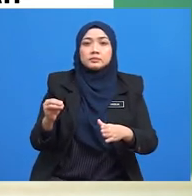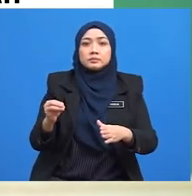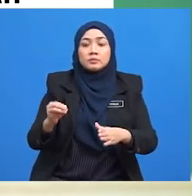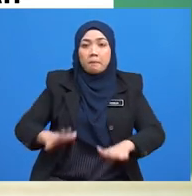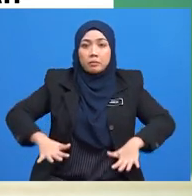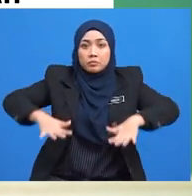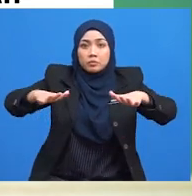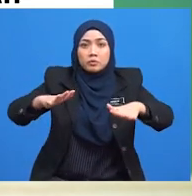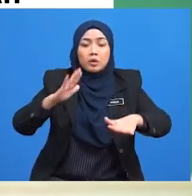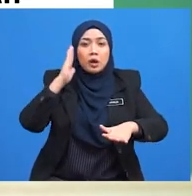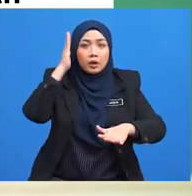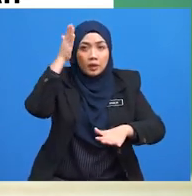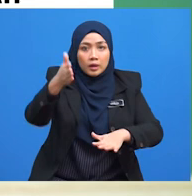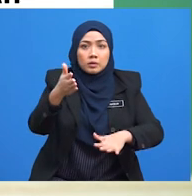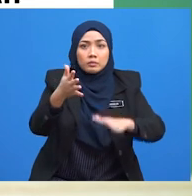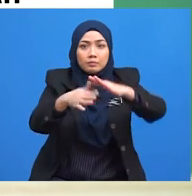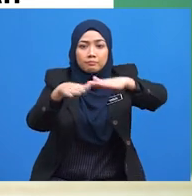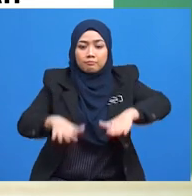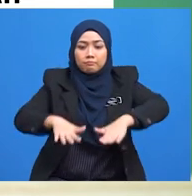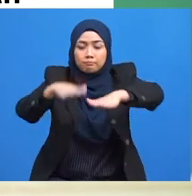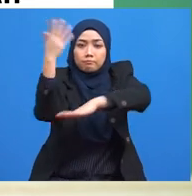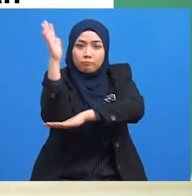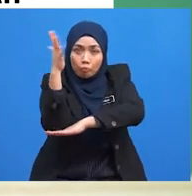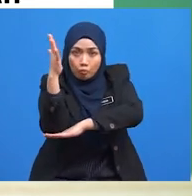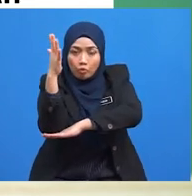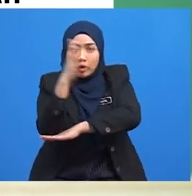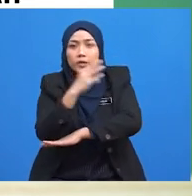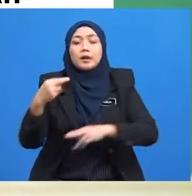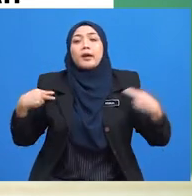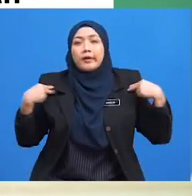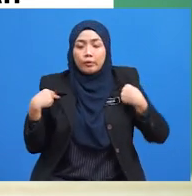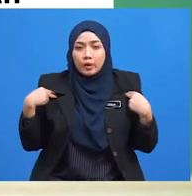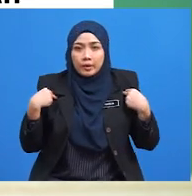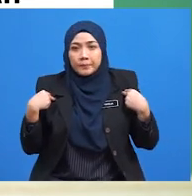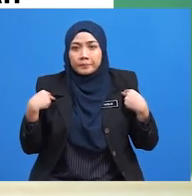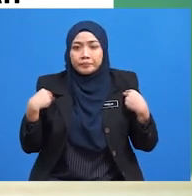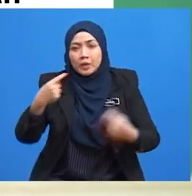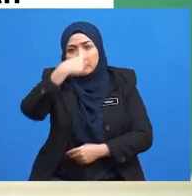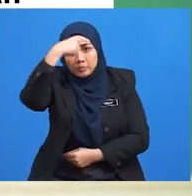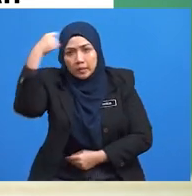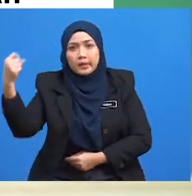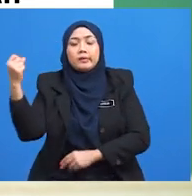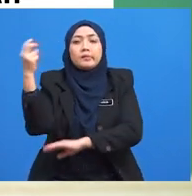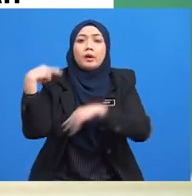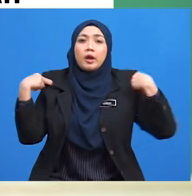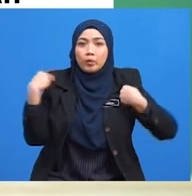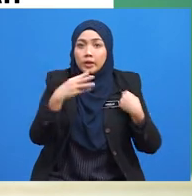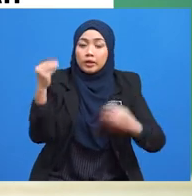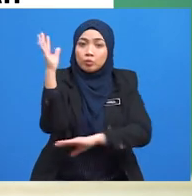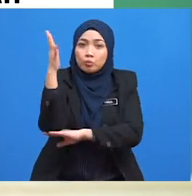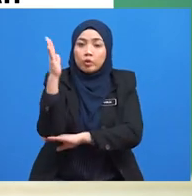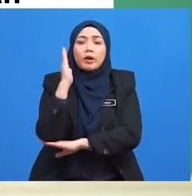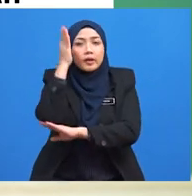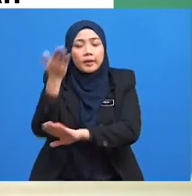akan menenggelamkan tumbuhan dan haiwan. Hal ini akan menyebabkan haiwan dan tumbuhan akan mati.